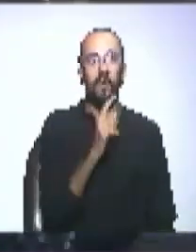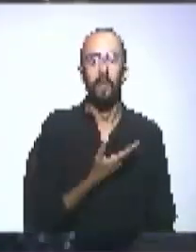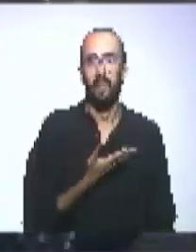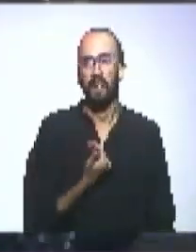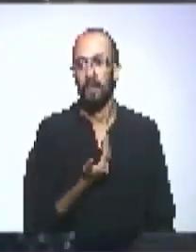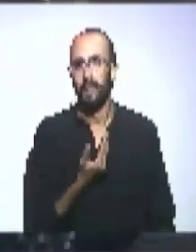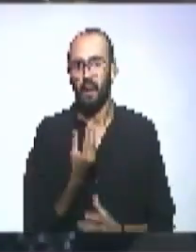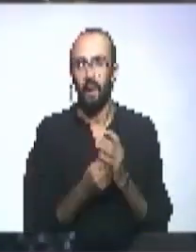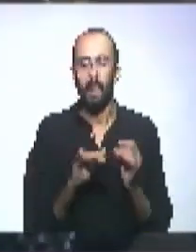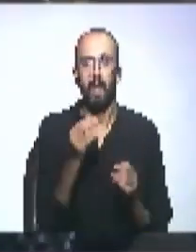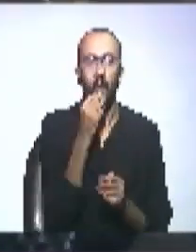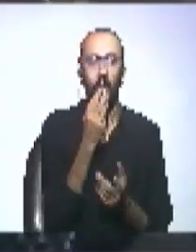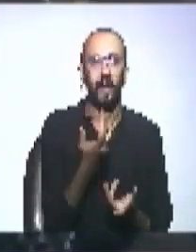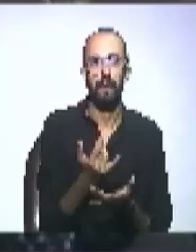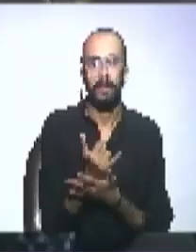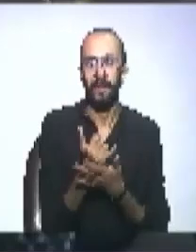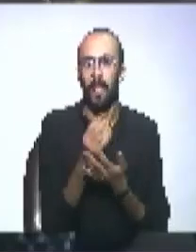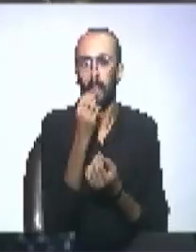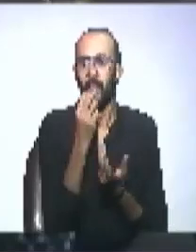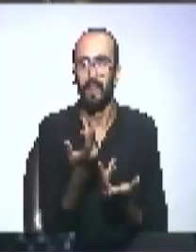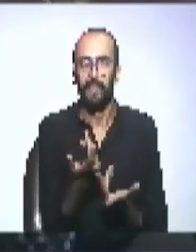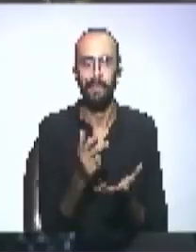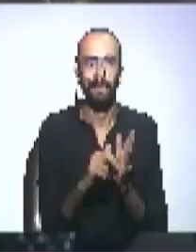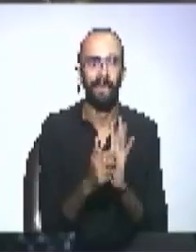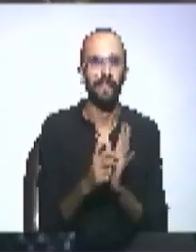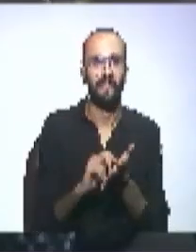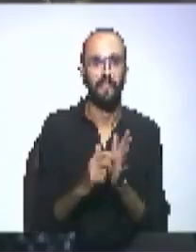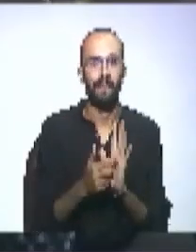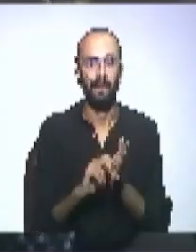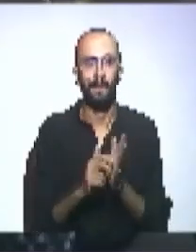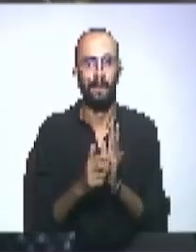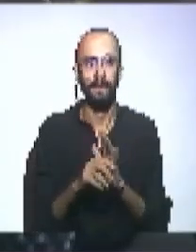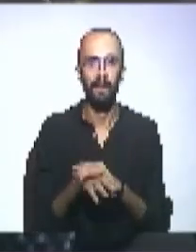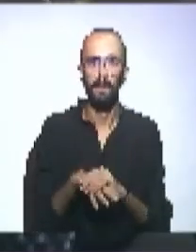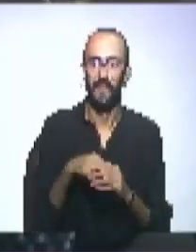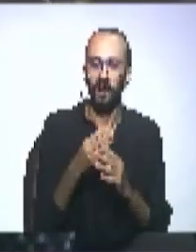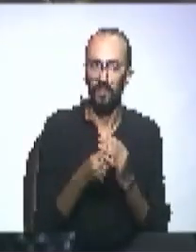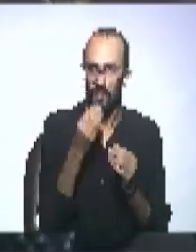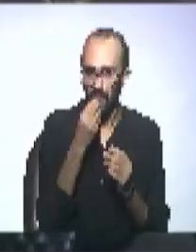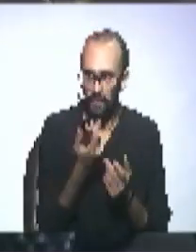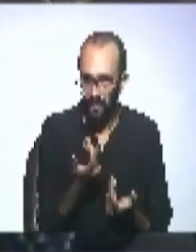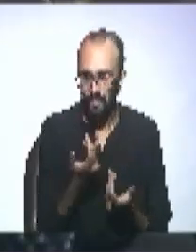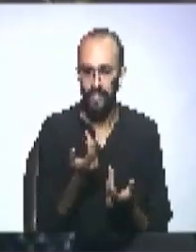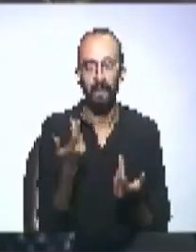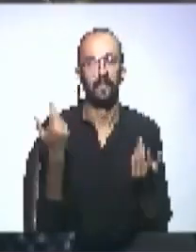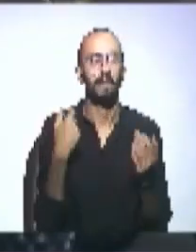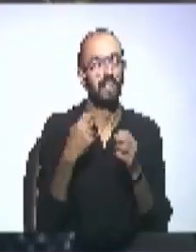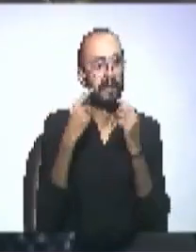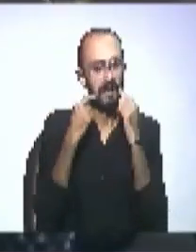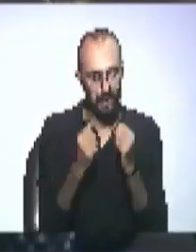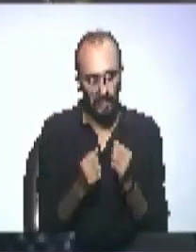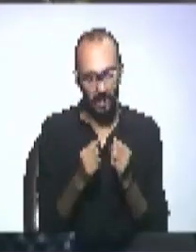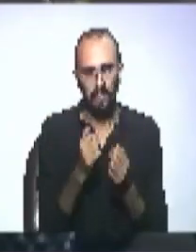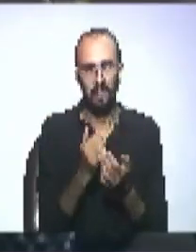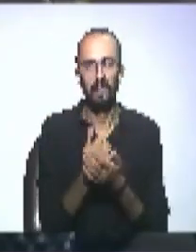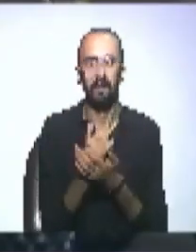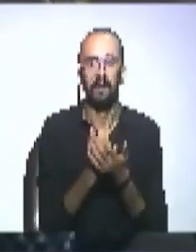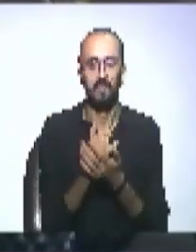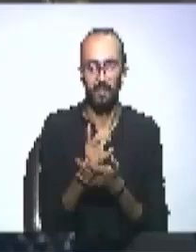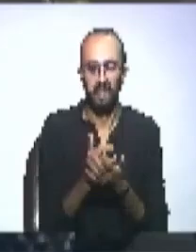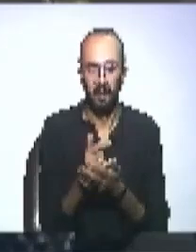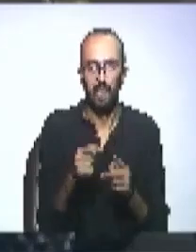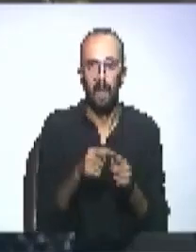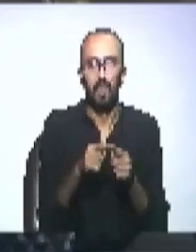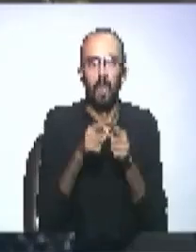تاكل ايه؟ عارف مش عارفين، عارف بتبقى في حيره بقى، الولاد ياكلوا ايه؟ بالظبط. نعمل لهم ايه وهم رايحين؟ وبعدين ايه فصل